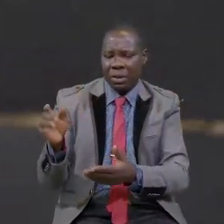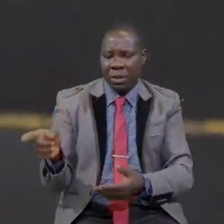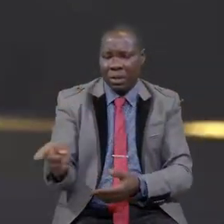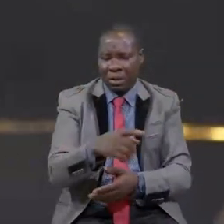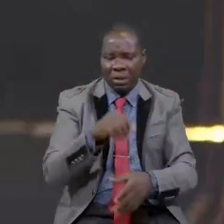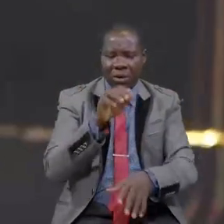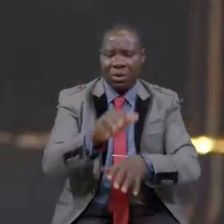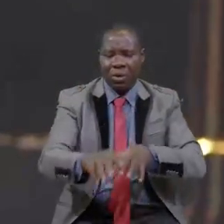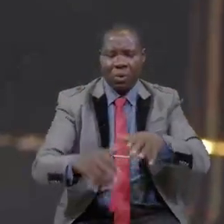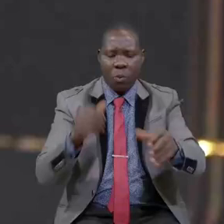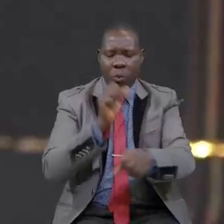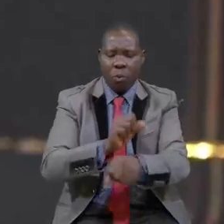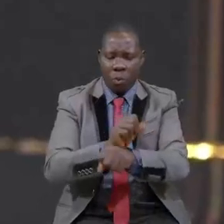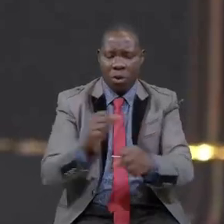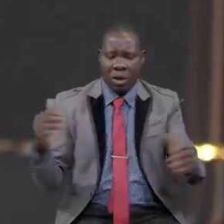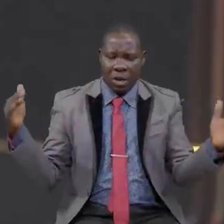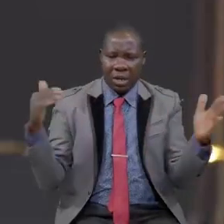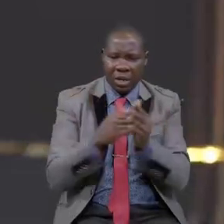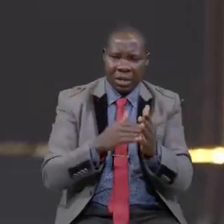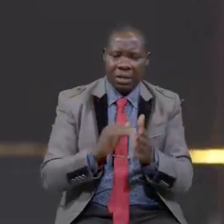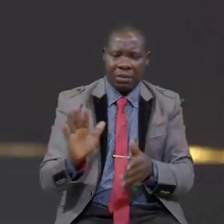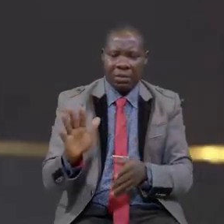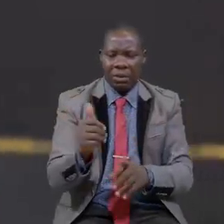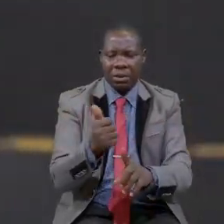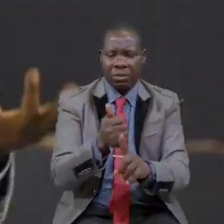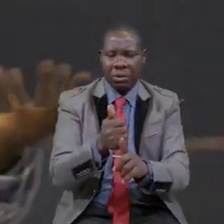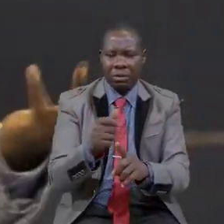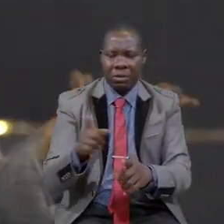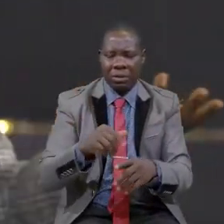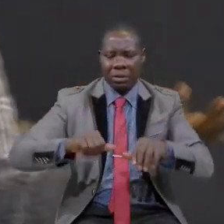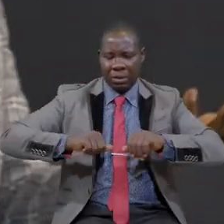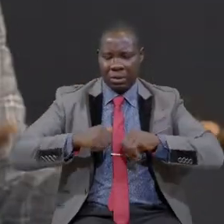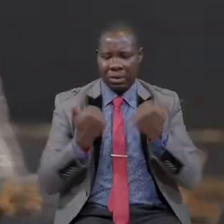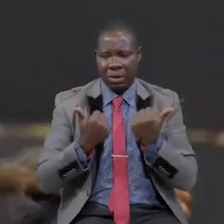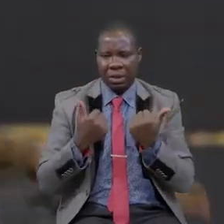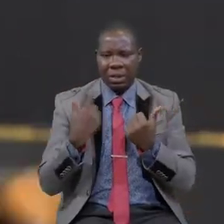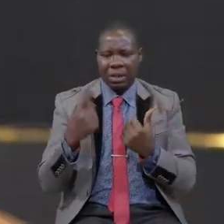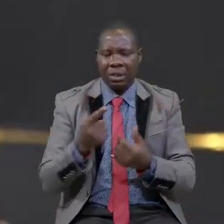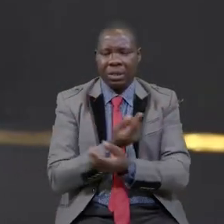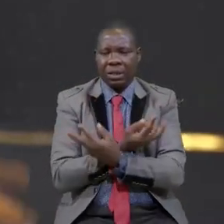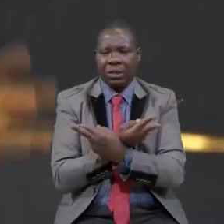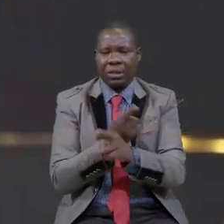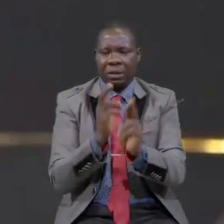Ils agissent contre eux-mêmes. Ils se privent.